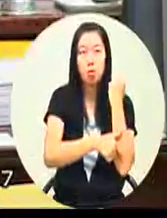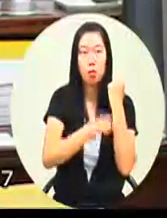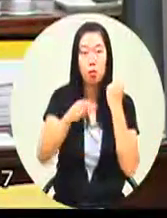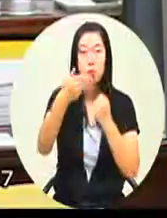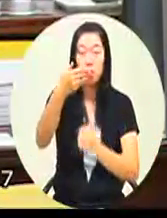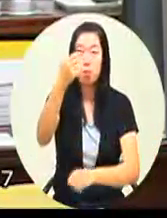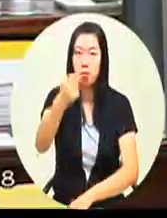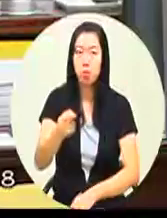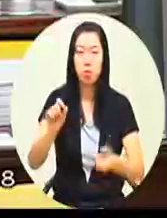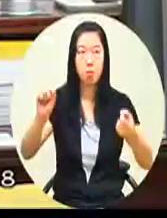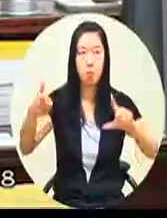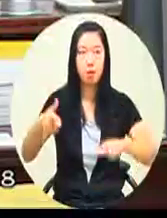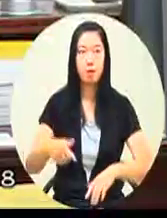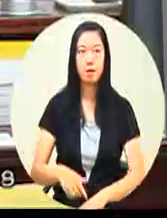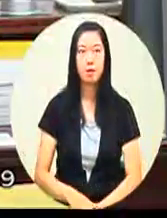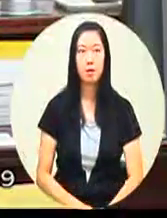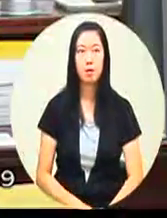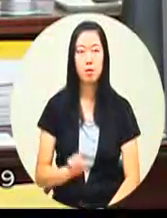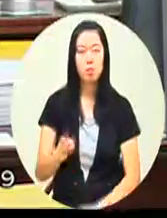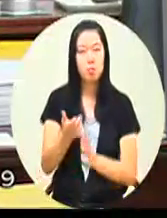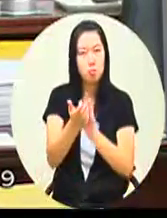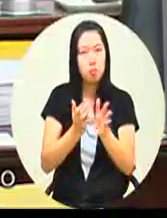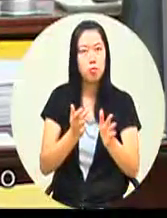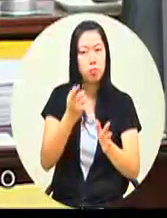高、哦，对不？预期收益了。